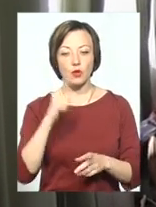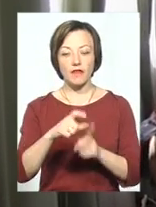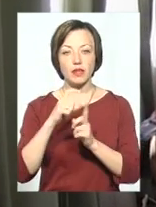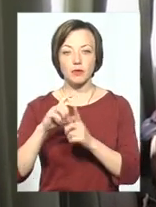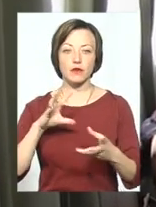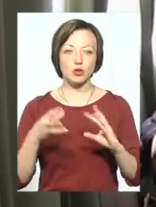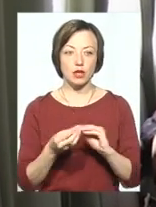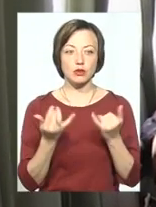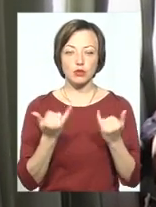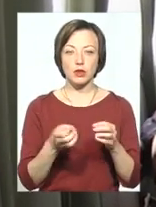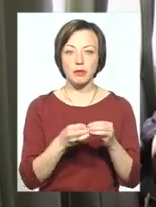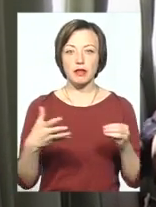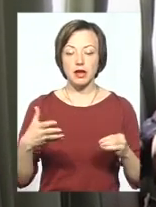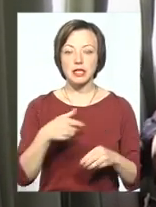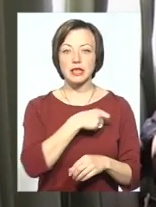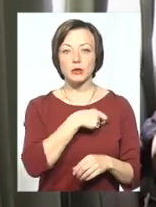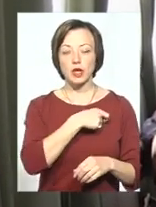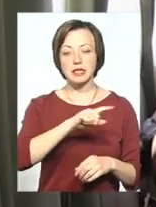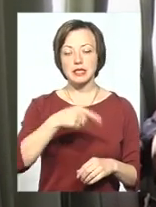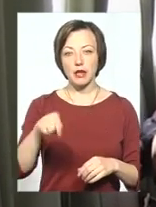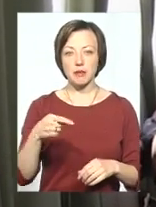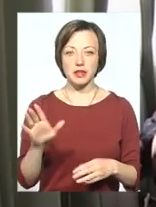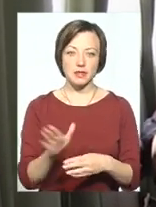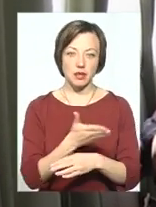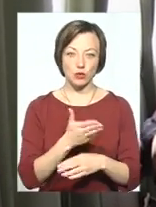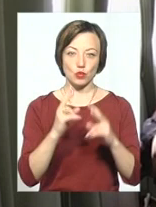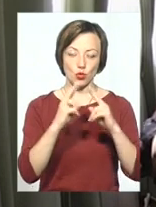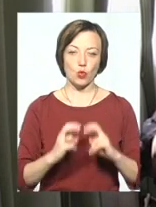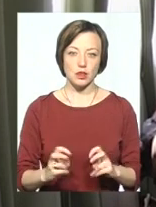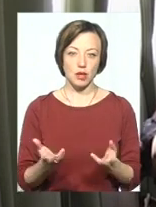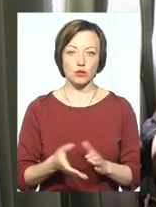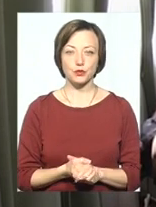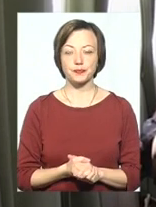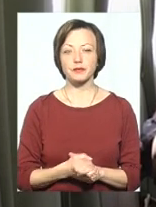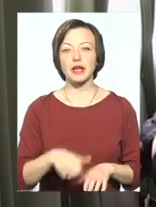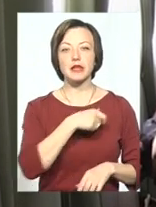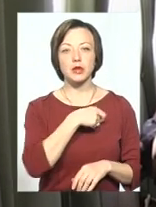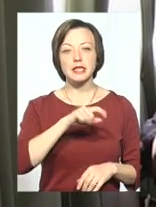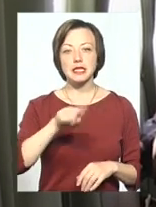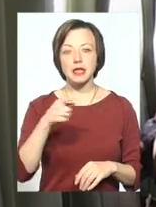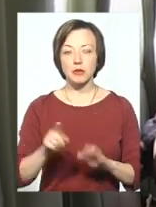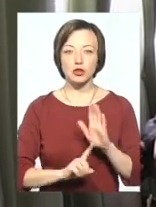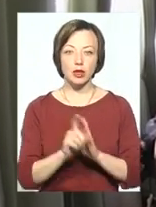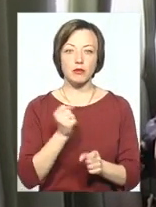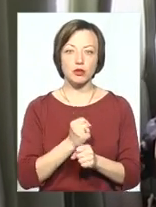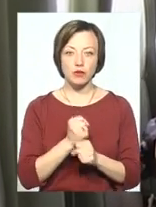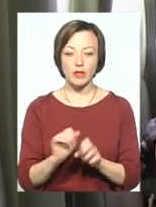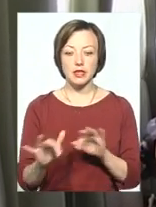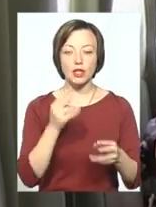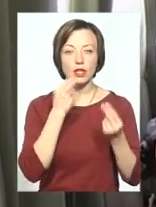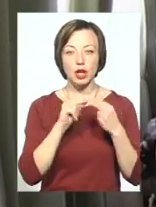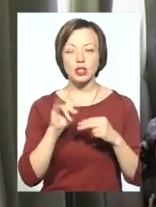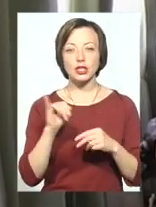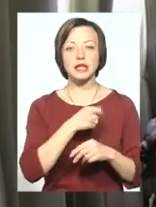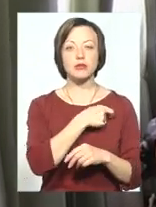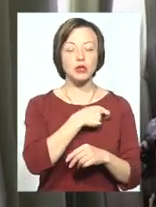результаті сьогодні 15 депутатських запитів знято з розгляду. Тобто, е, депутатські запити починають працювати і діяти краще,